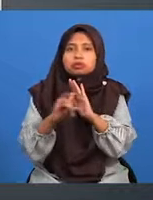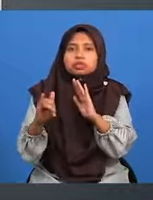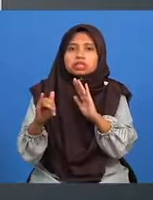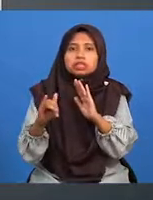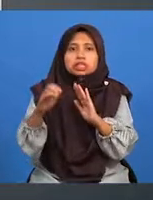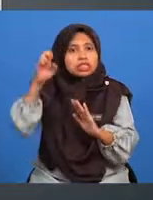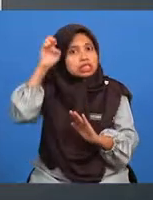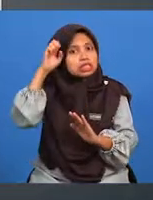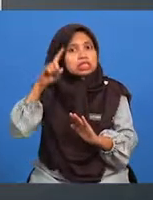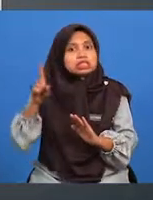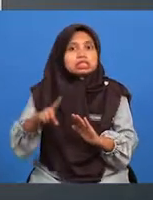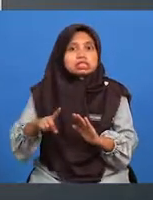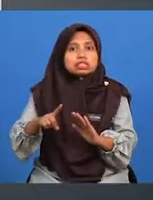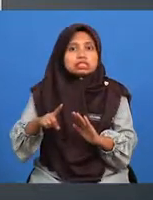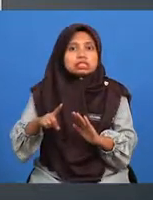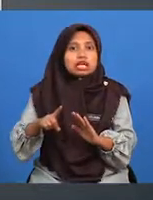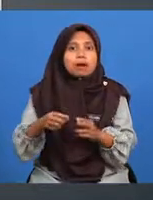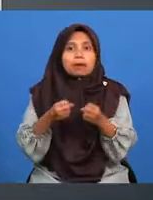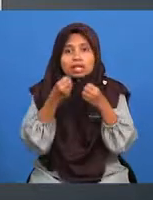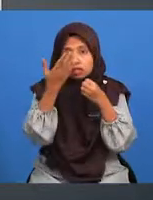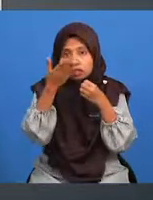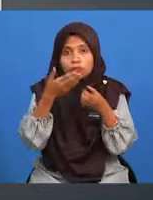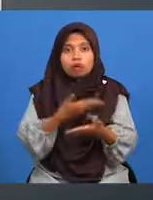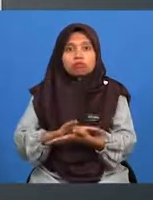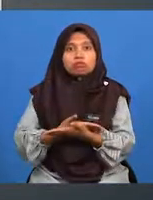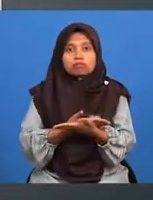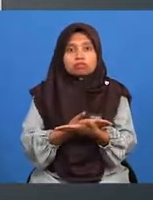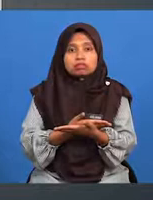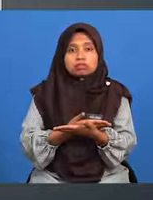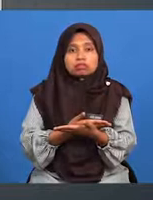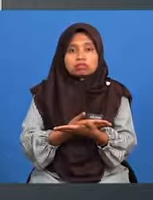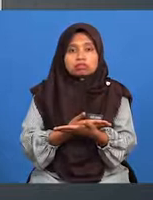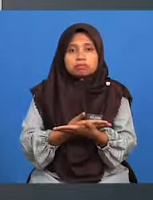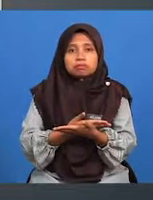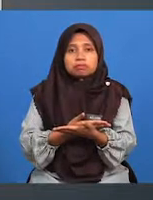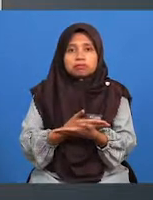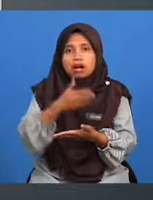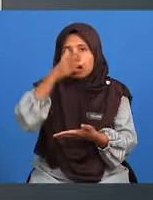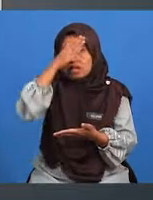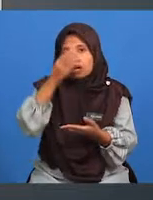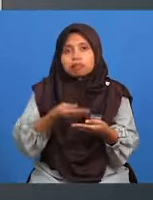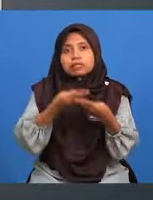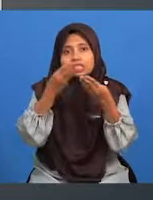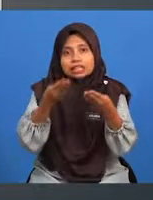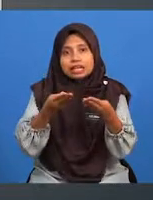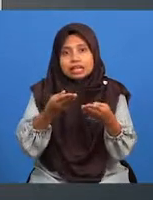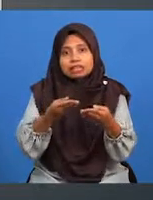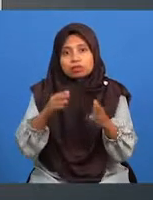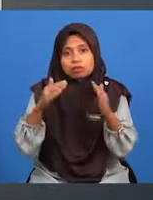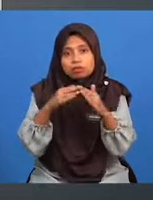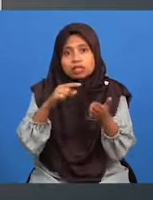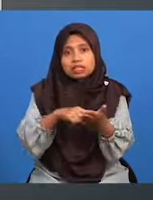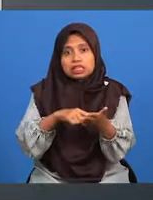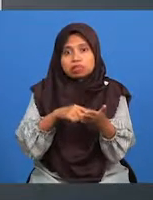Encik Zakaria mengatakan kepada anaknya Soleh, "Soleh, ayah berikan kamu rumah ini selama